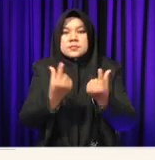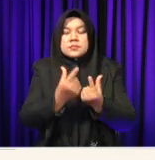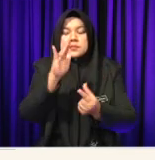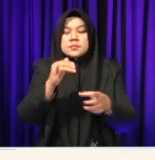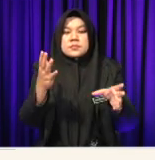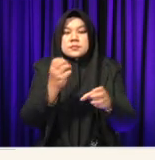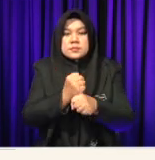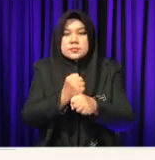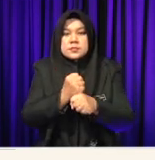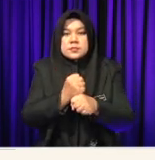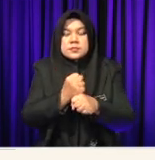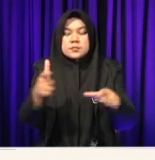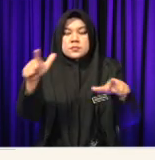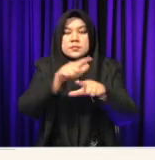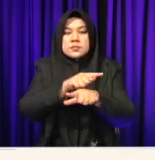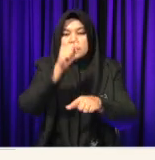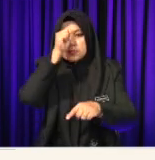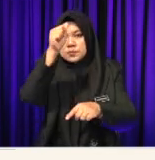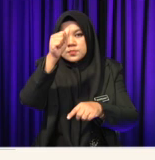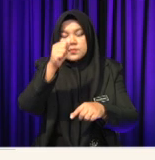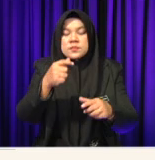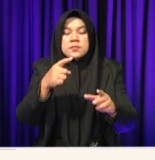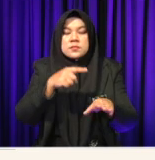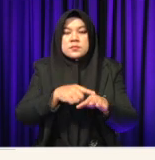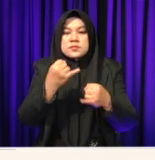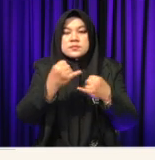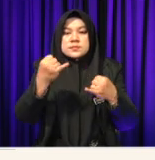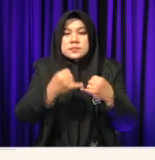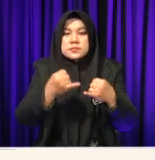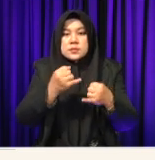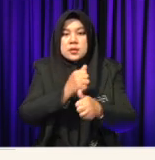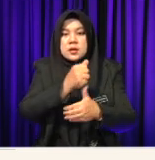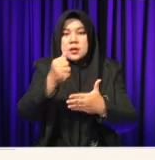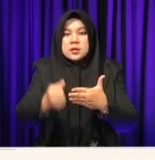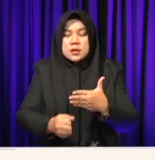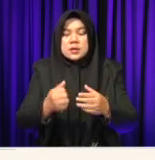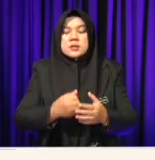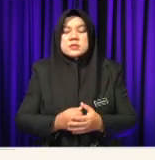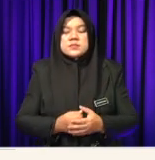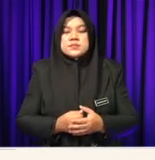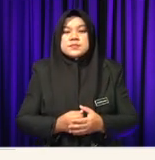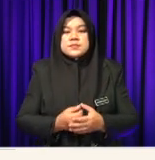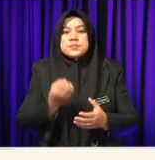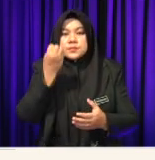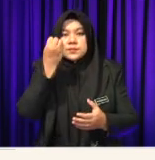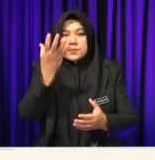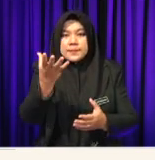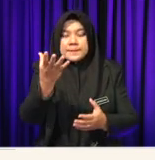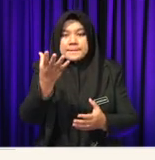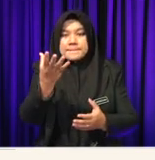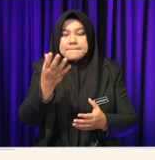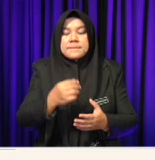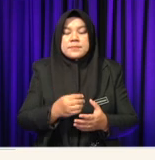subhanahuwataala di akhirat kelak okey berdasarkan hadis di atas kita lihat di sini Nyatakan maksud